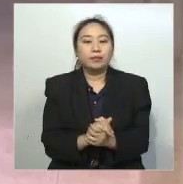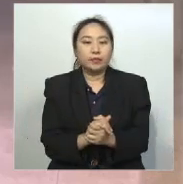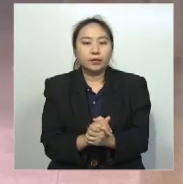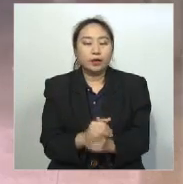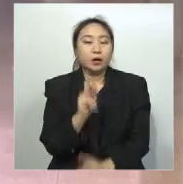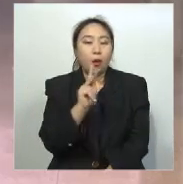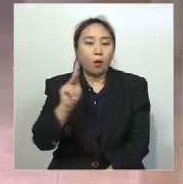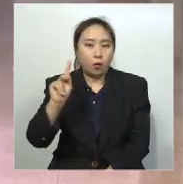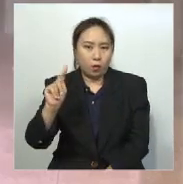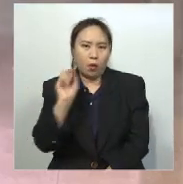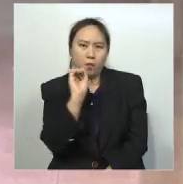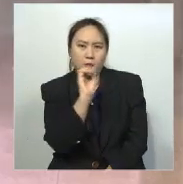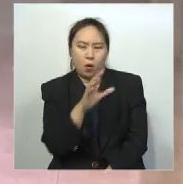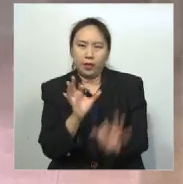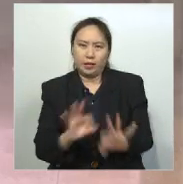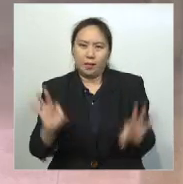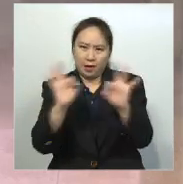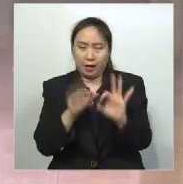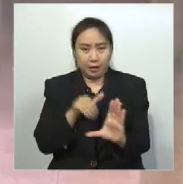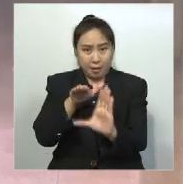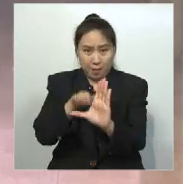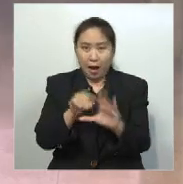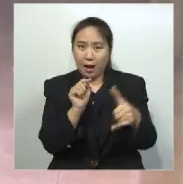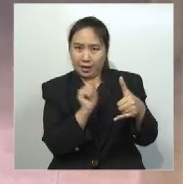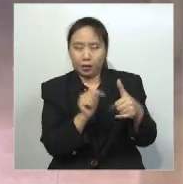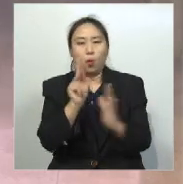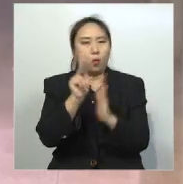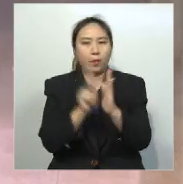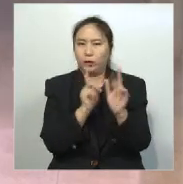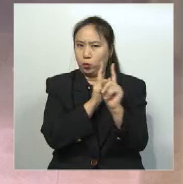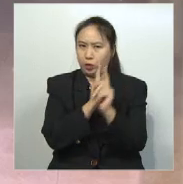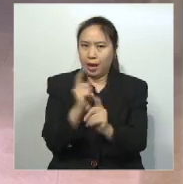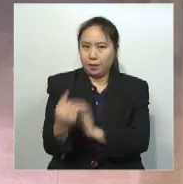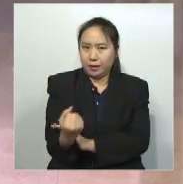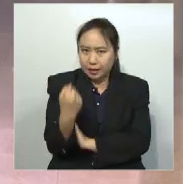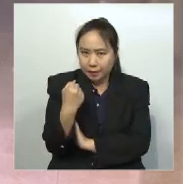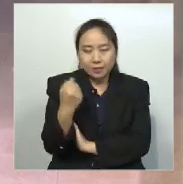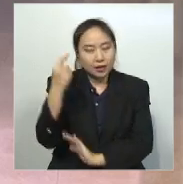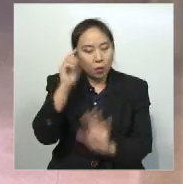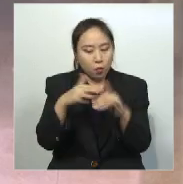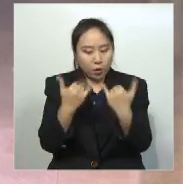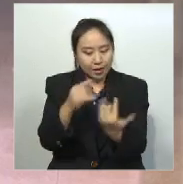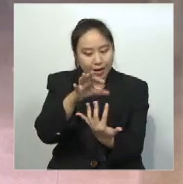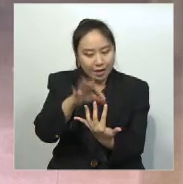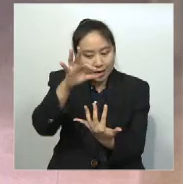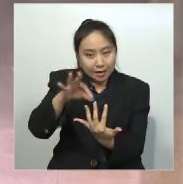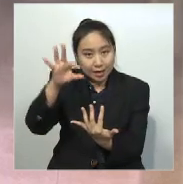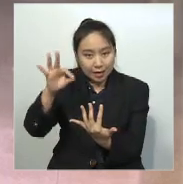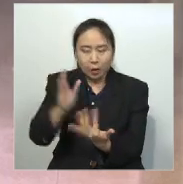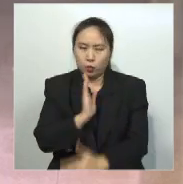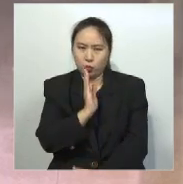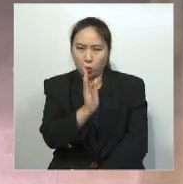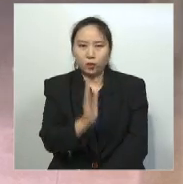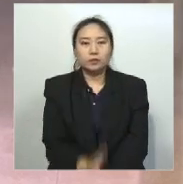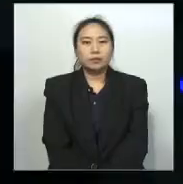ซึ่งกกต.ก็เน้นย้ำผู้สมัครนะคะให้ปฏิบัติตามกฎหมายอย่างเคร่งครัดและก็เชื่อมั่นว่าการคัดเลือกในวันนี้จะเป็นไปด้วยความสุจริต